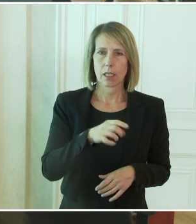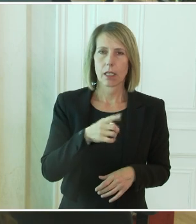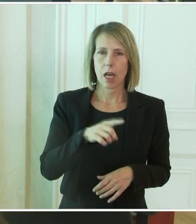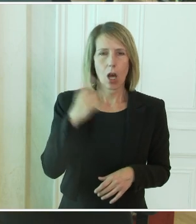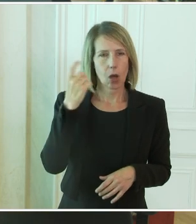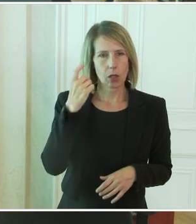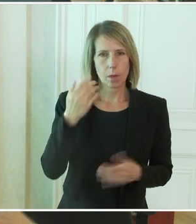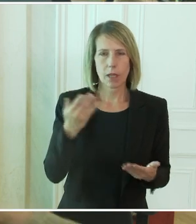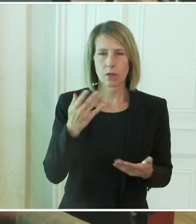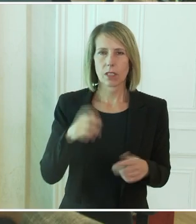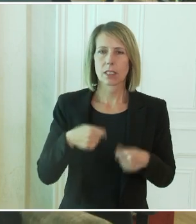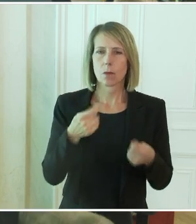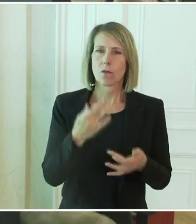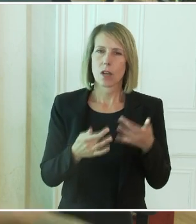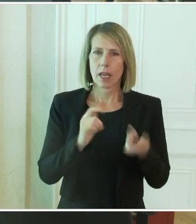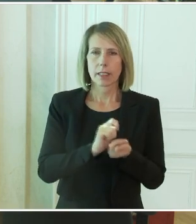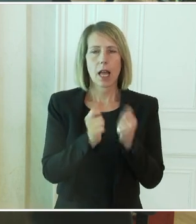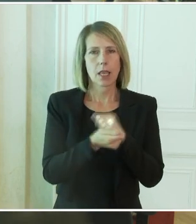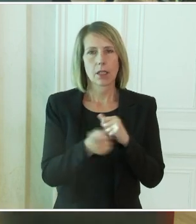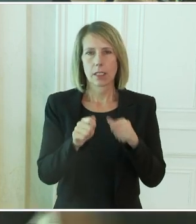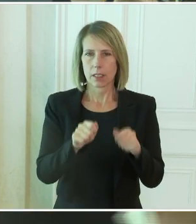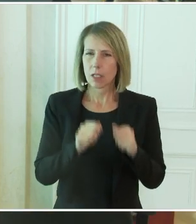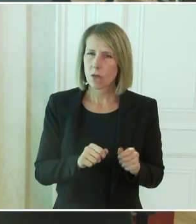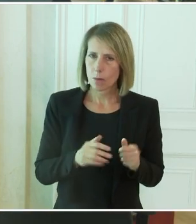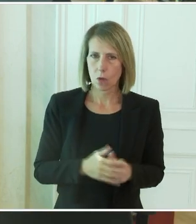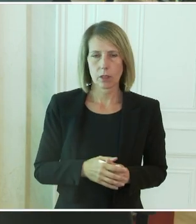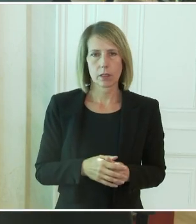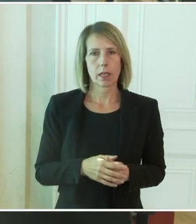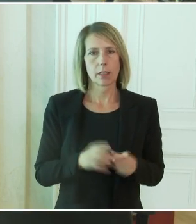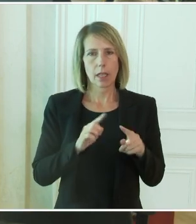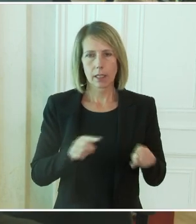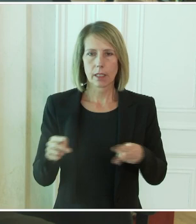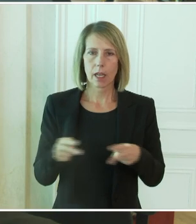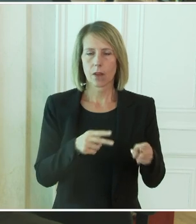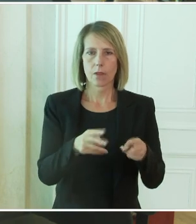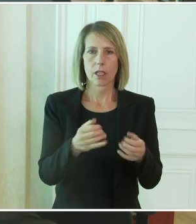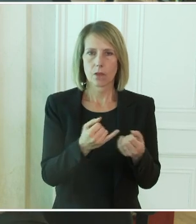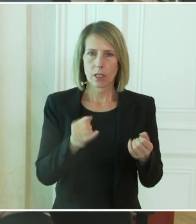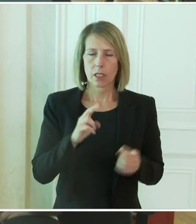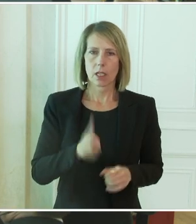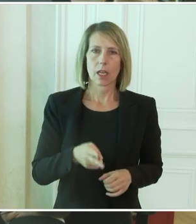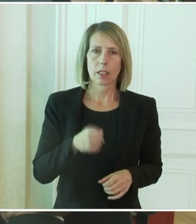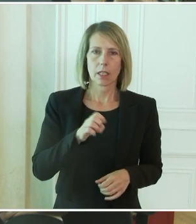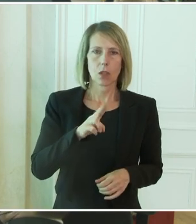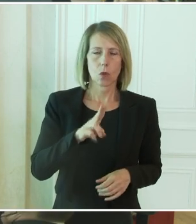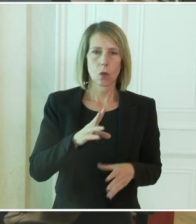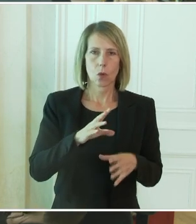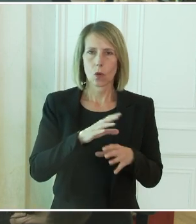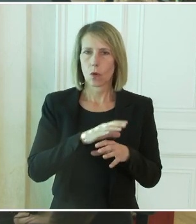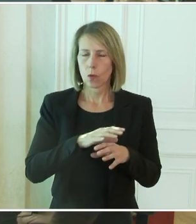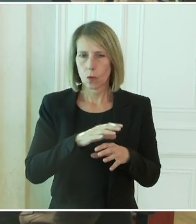es alternative Möglichkeiten und Wege der Union der Ukraine, der Vereinigung der Ukraine mit